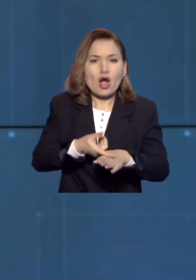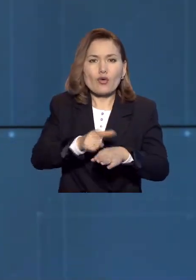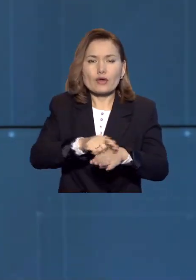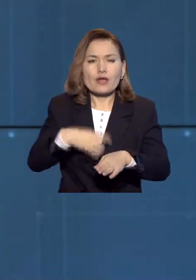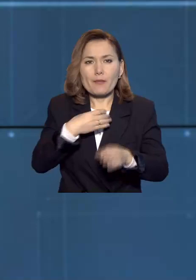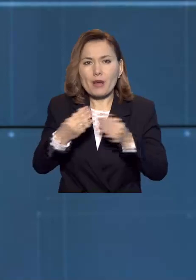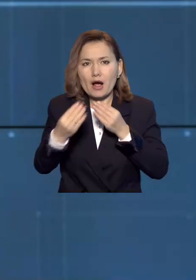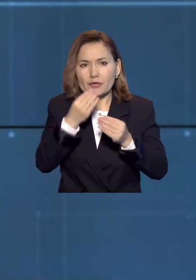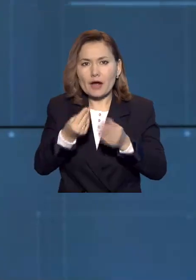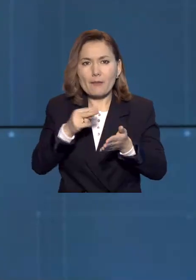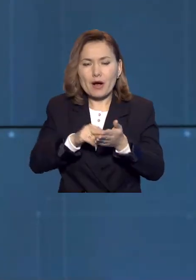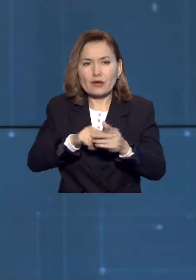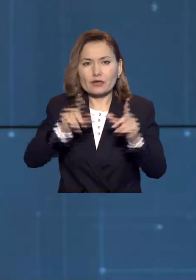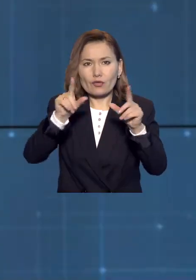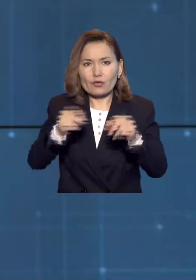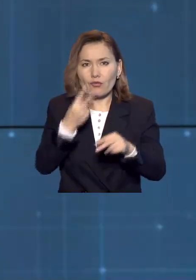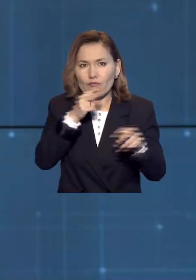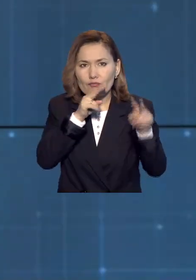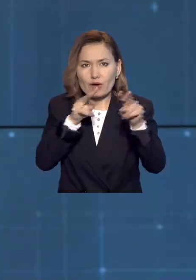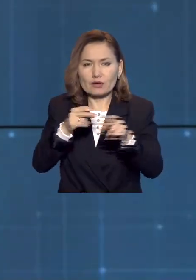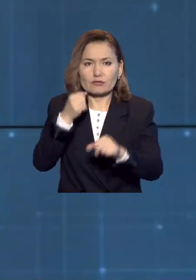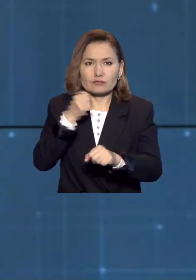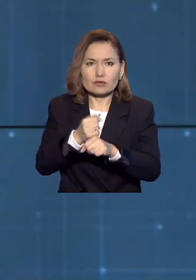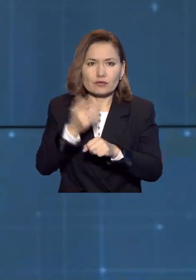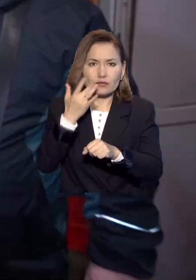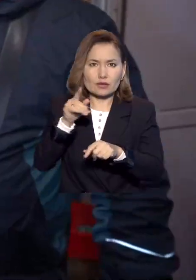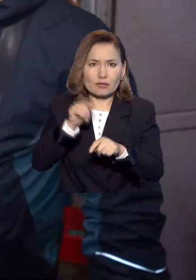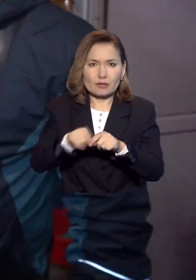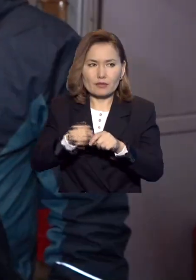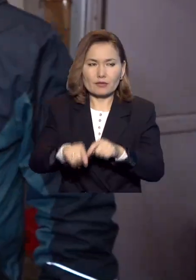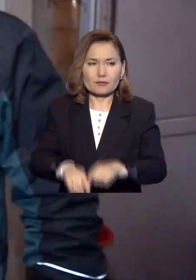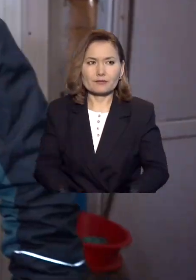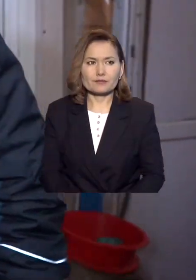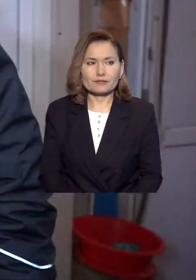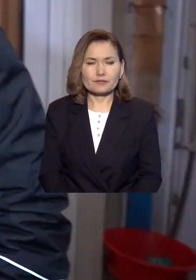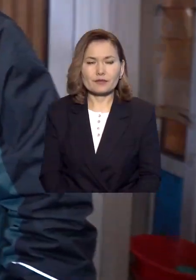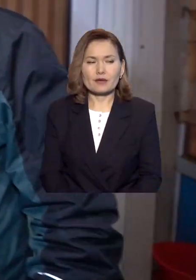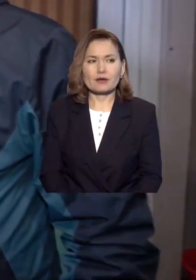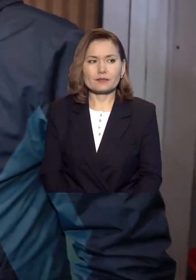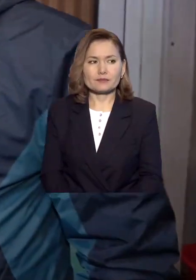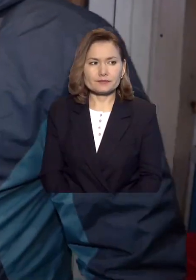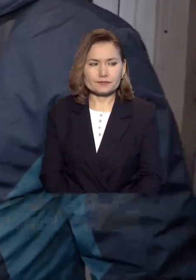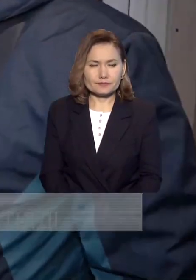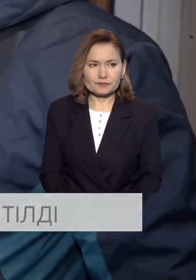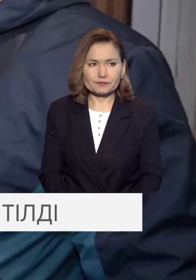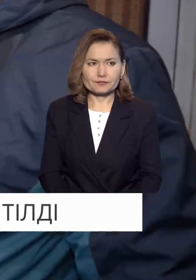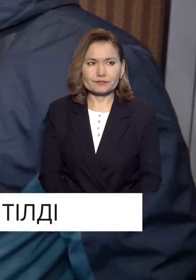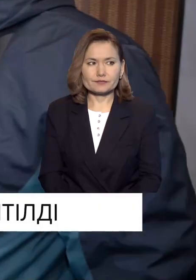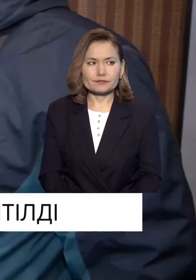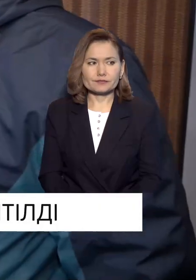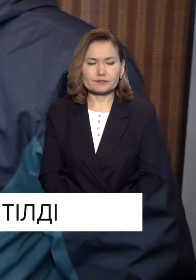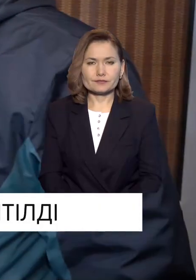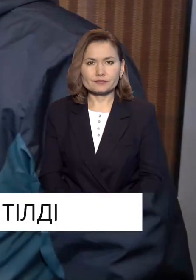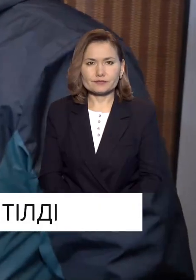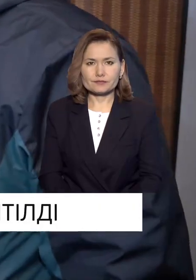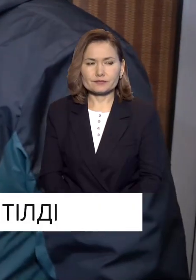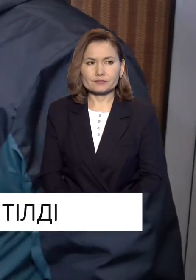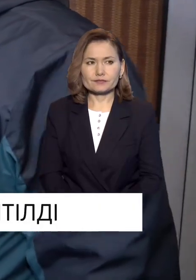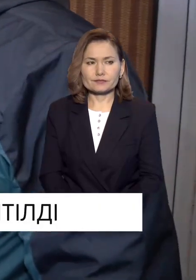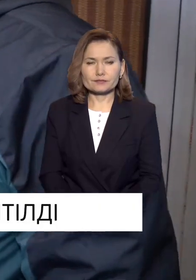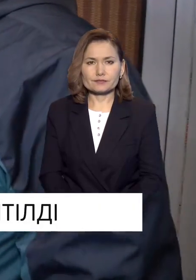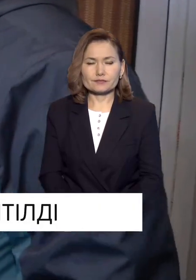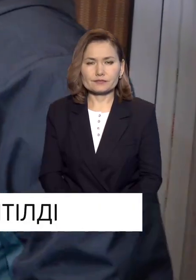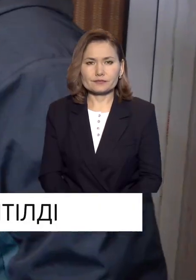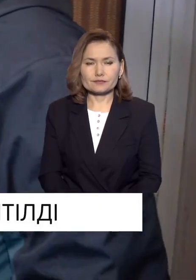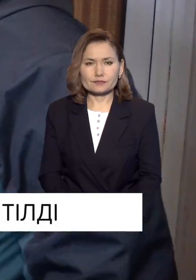бар азық-түліктің бағасын бақылауда ұстап отыр. Бағалары 80 теңгелік жуа бар, 100 теңгелік жуа